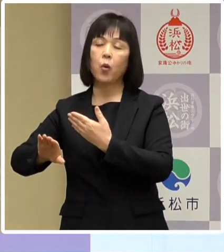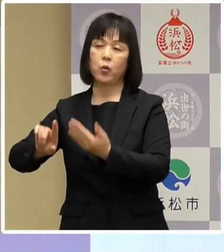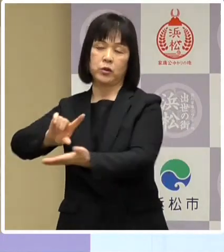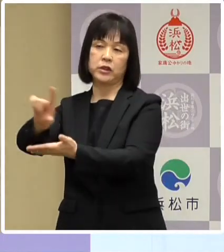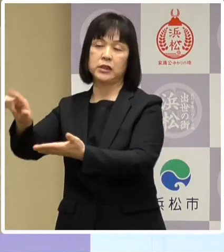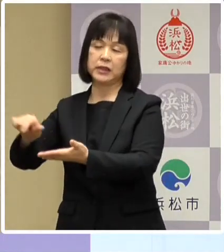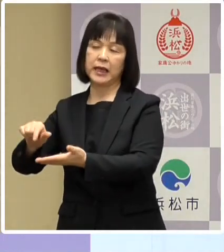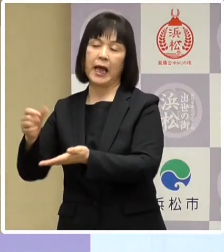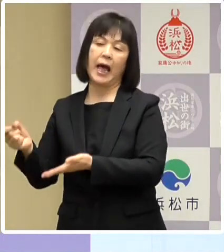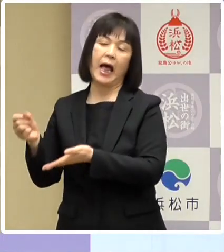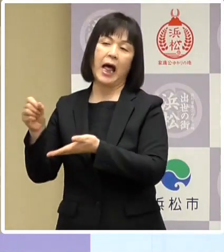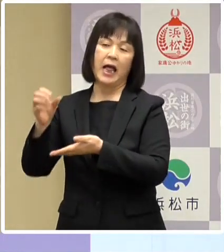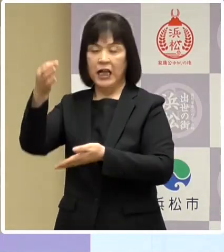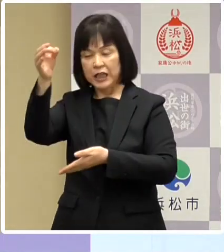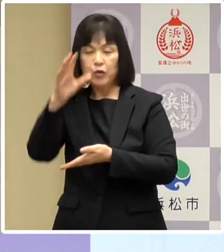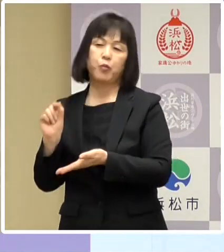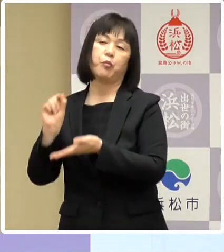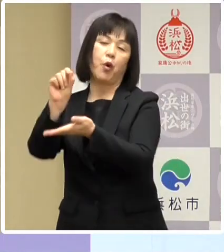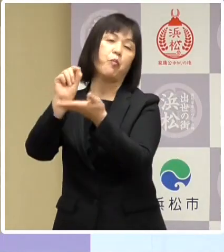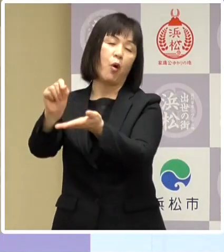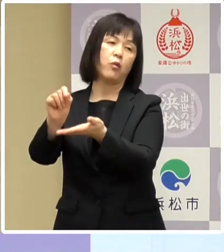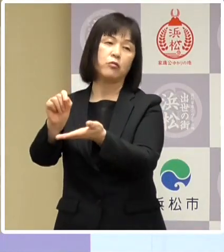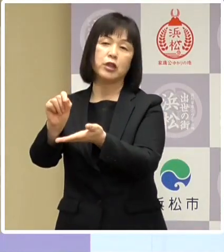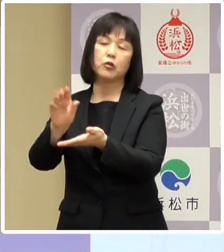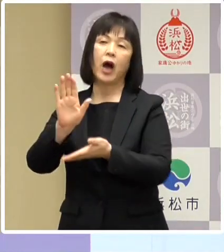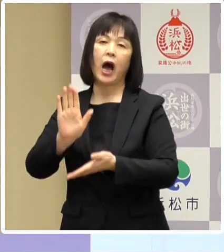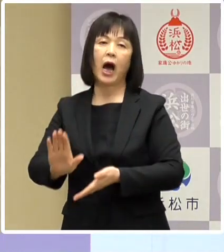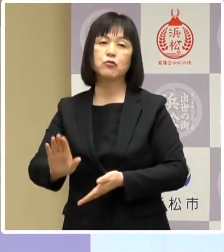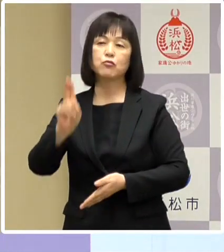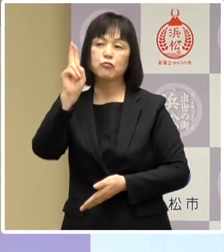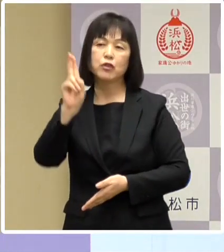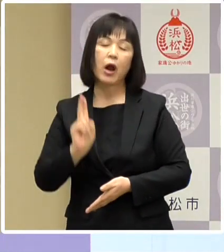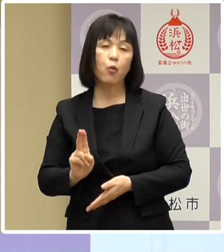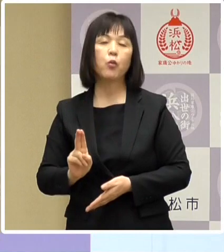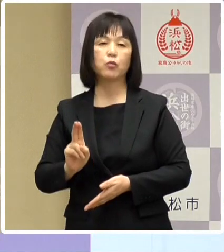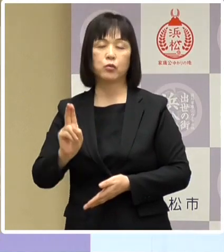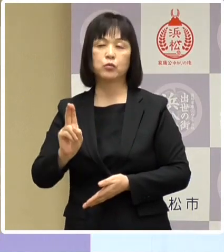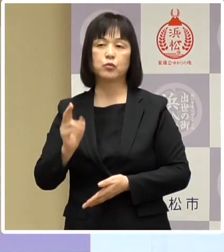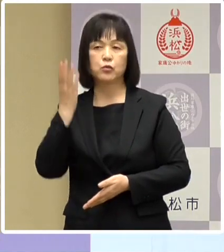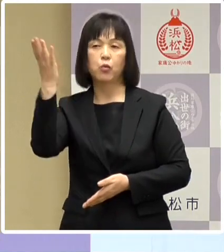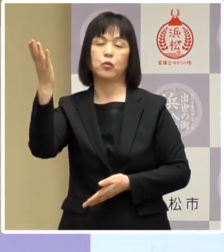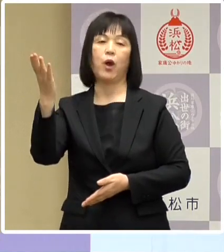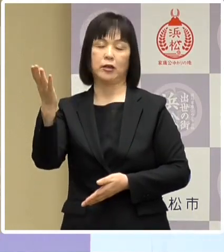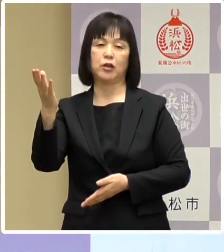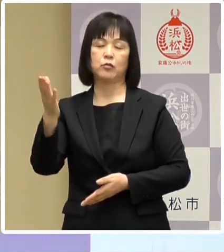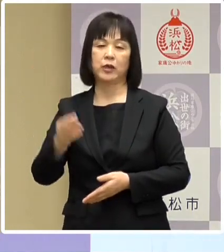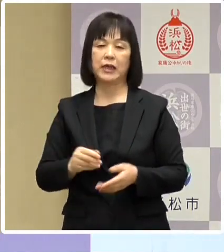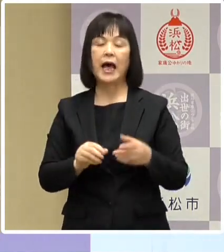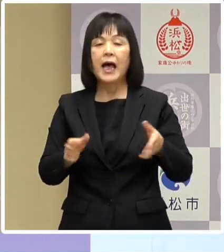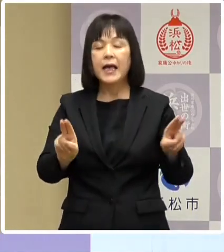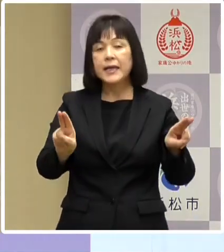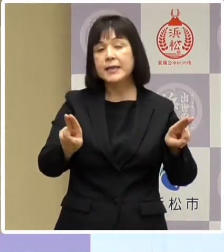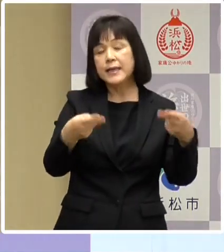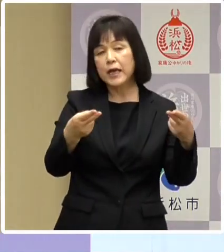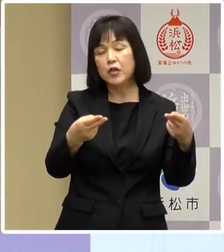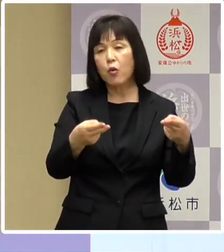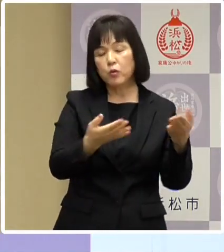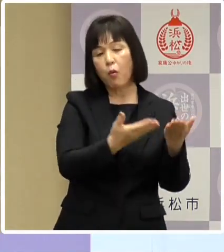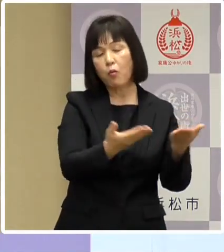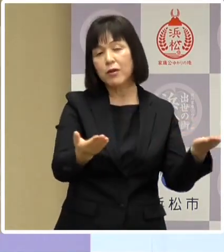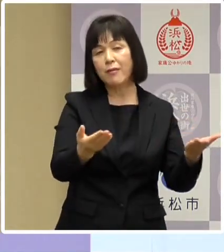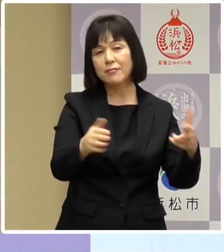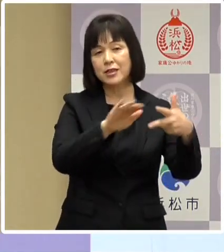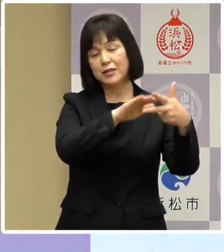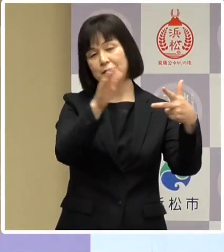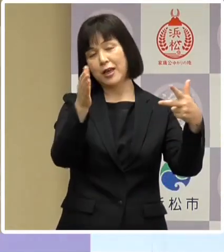あ、預かってほしいとか寄付をしたいっていう申し出もあるそうなので、まあ、そういう拠点施設ができればですね、さらにそれ